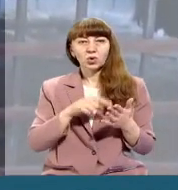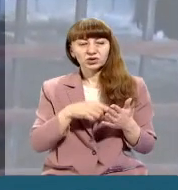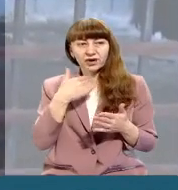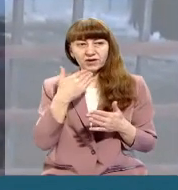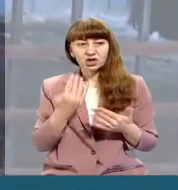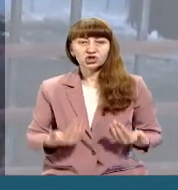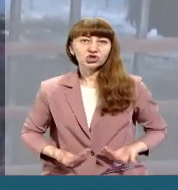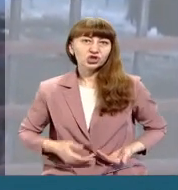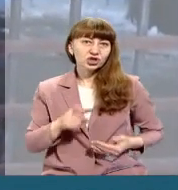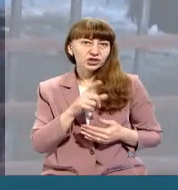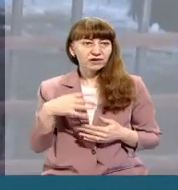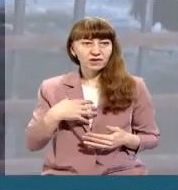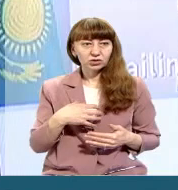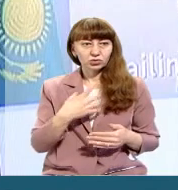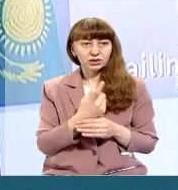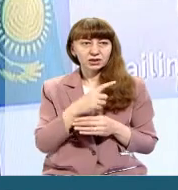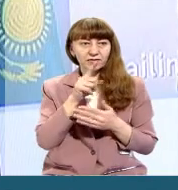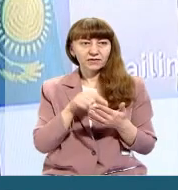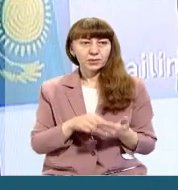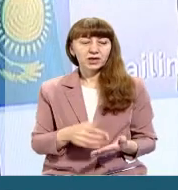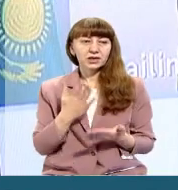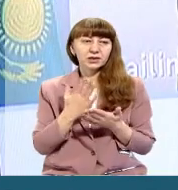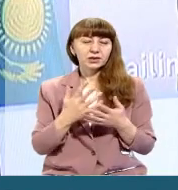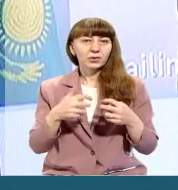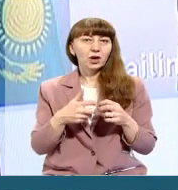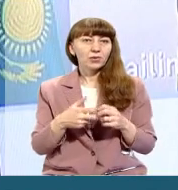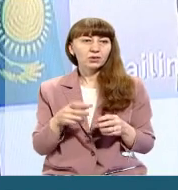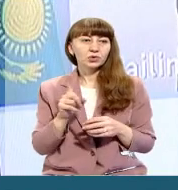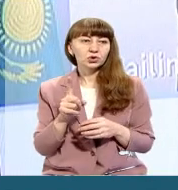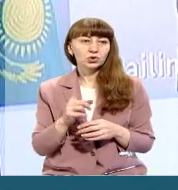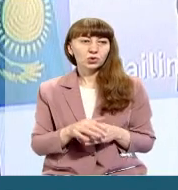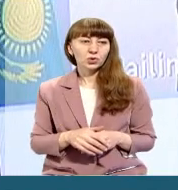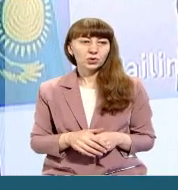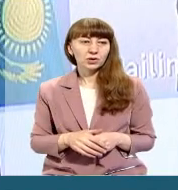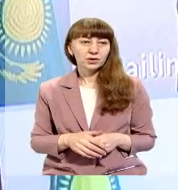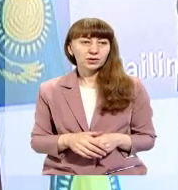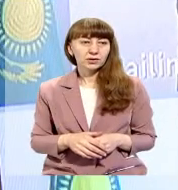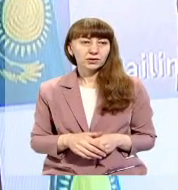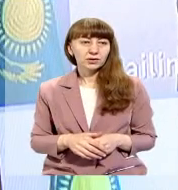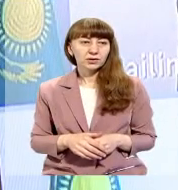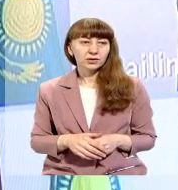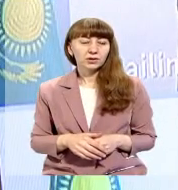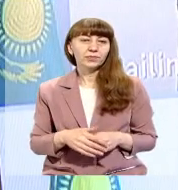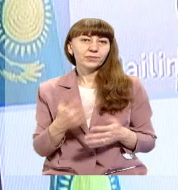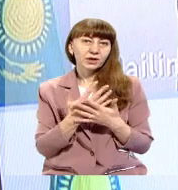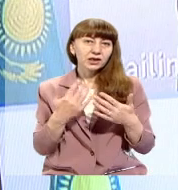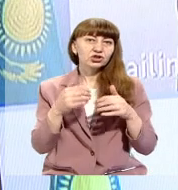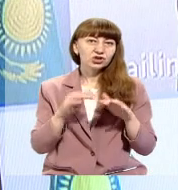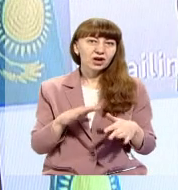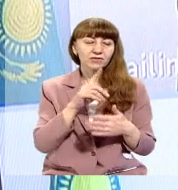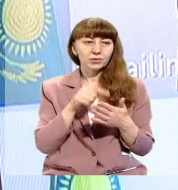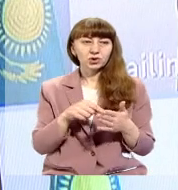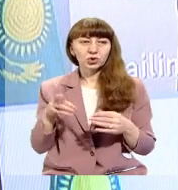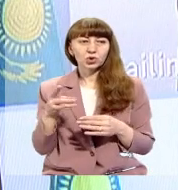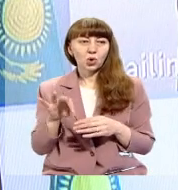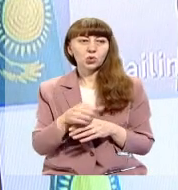жители обеспокоены этим вопросом Здесь проблема в том что решат какие-то вопросы конечно Но самое